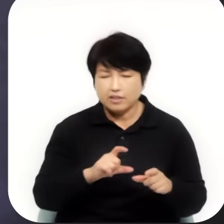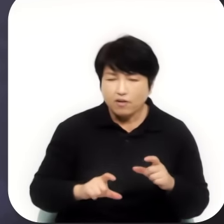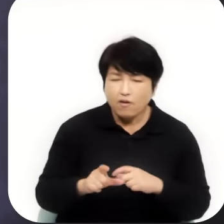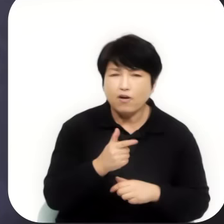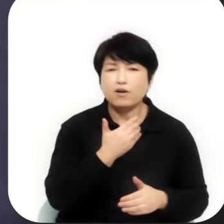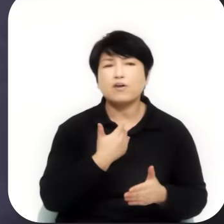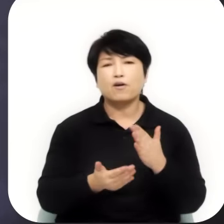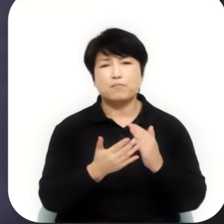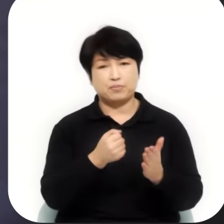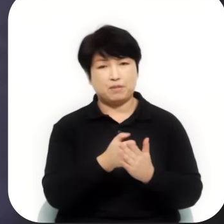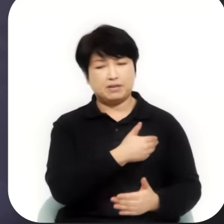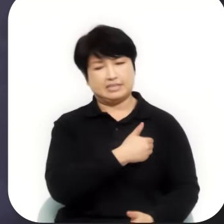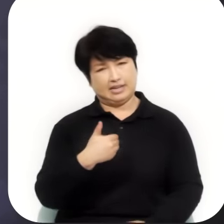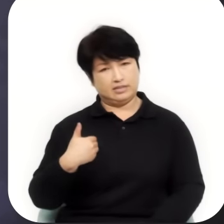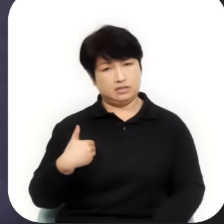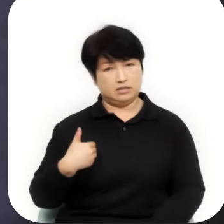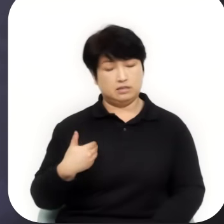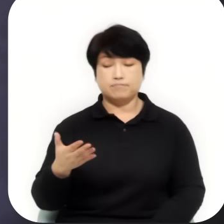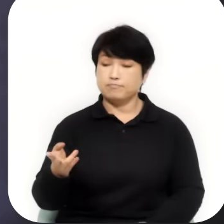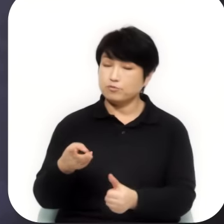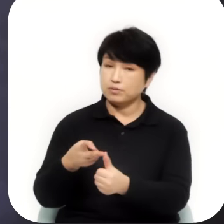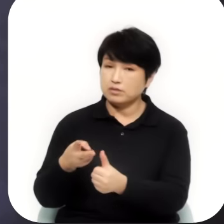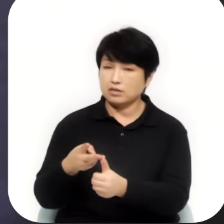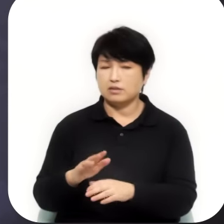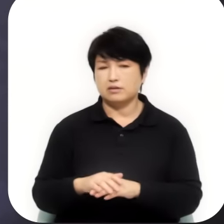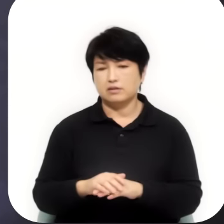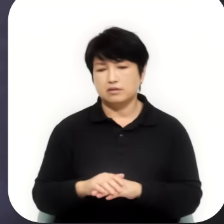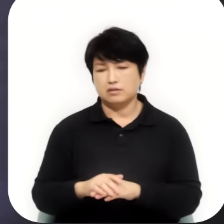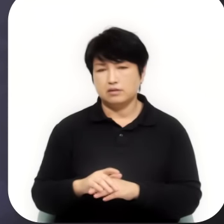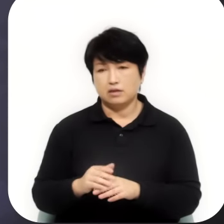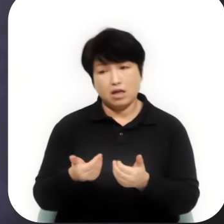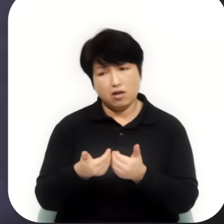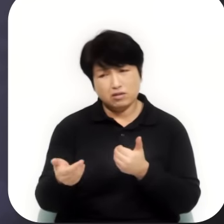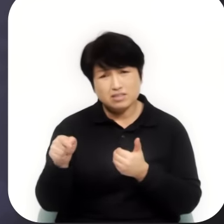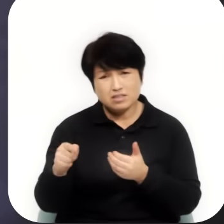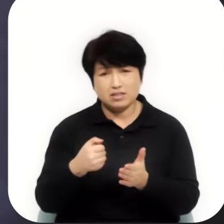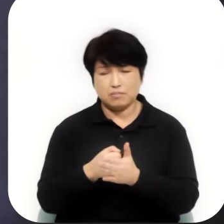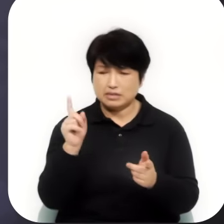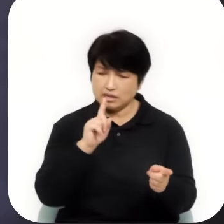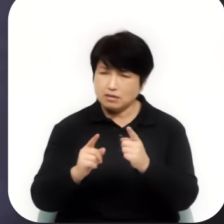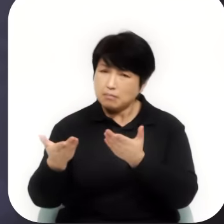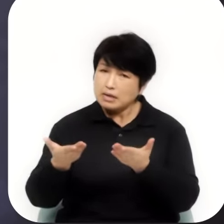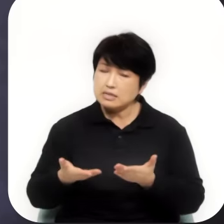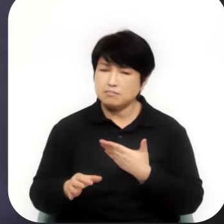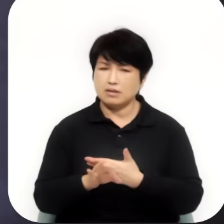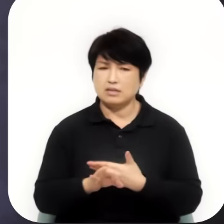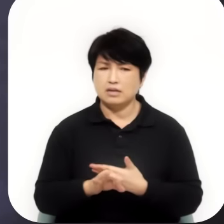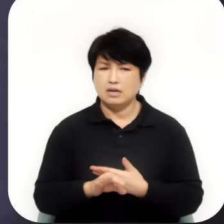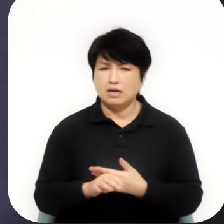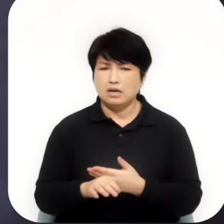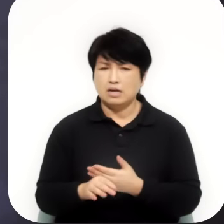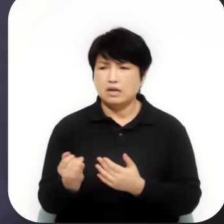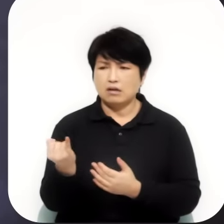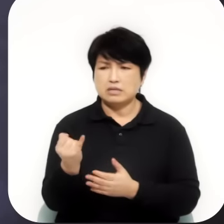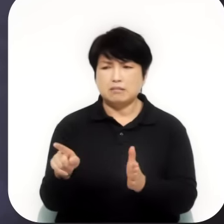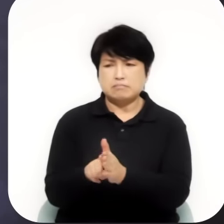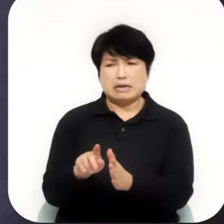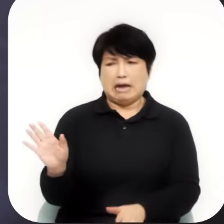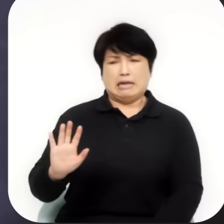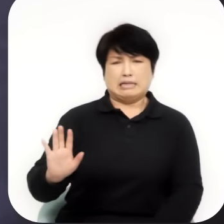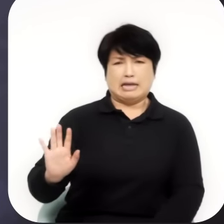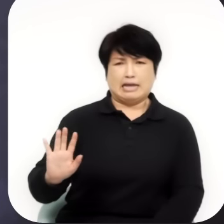있다. 근데 그것이 상처가 된 사람은 어떠냐? 아 여자는 믿을 게 못 돼. 이 사람이 또 나를 두고 도망갈